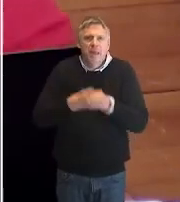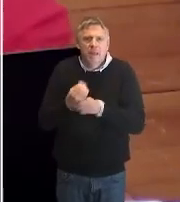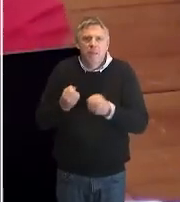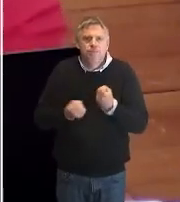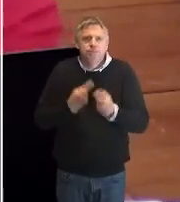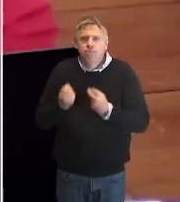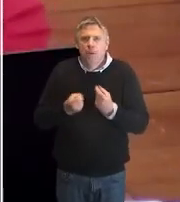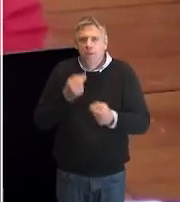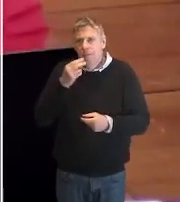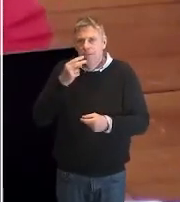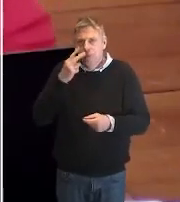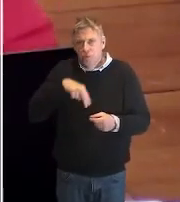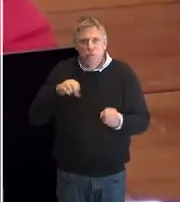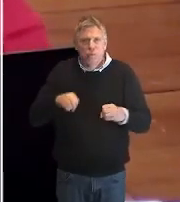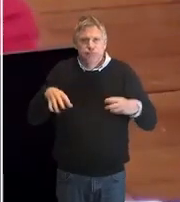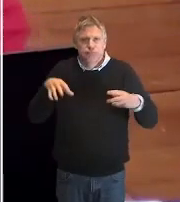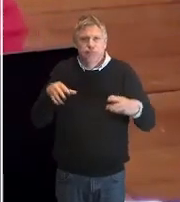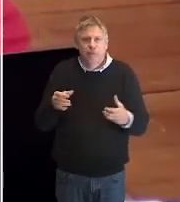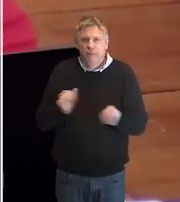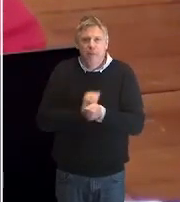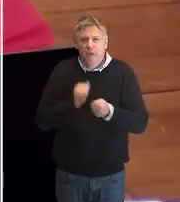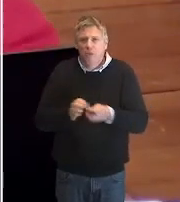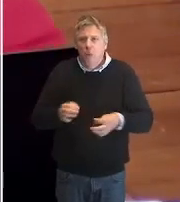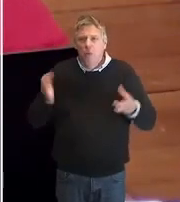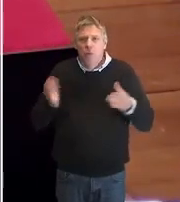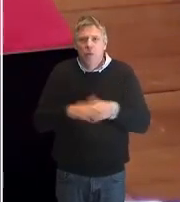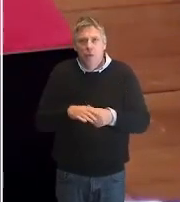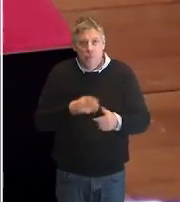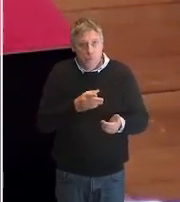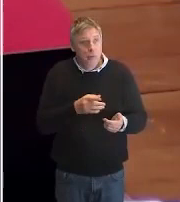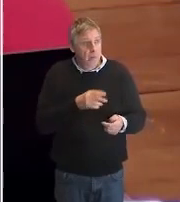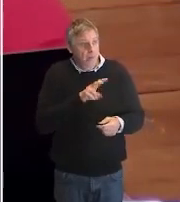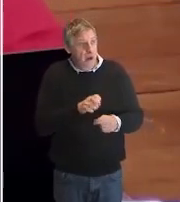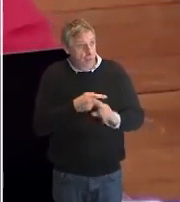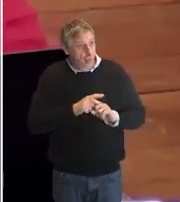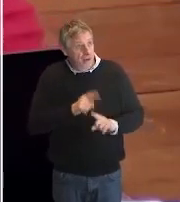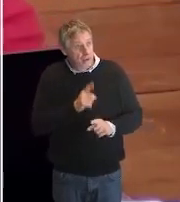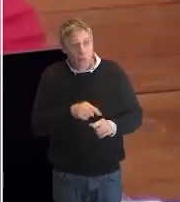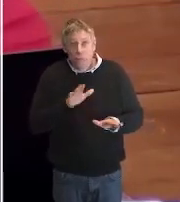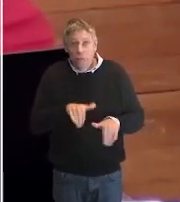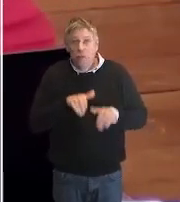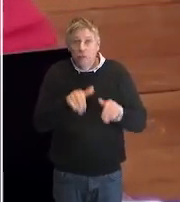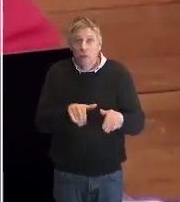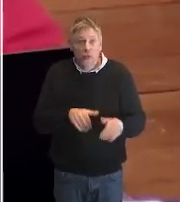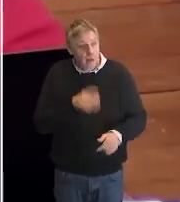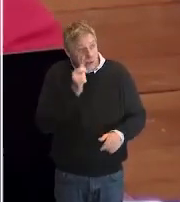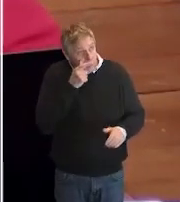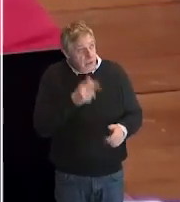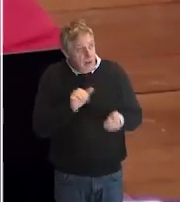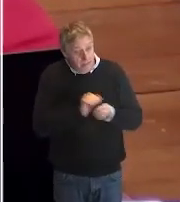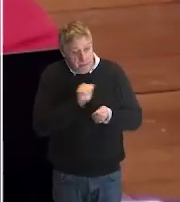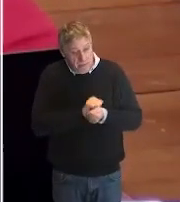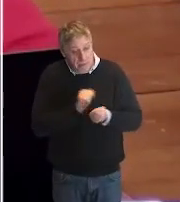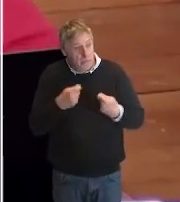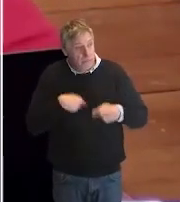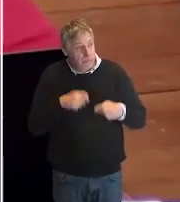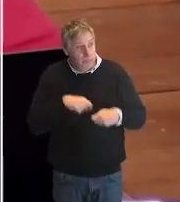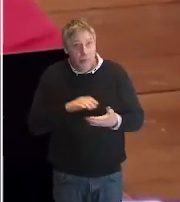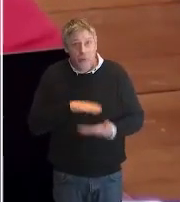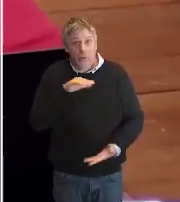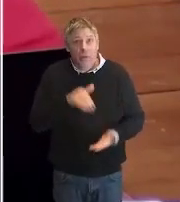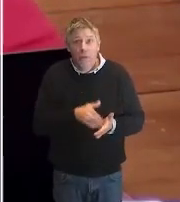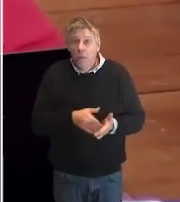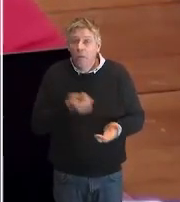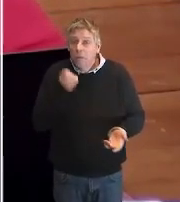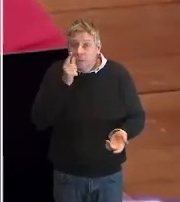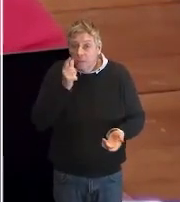que, vu votre conviction, vous continuez sur ce chemin-là, mais vous n'avez peut-être pas fini de nous étonner encore. Donc ça, c'est un